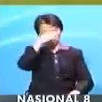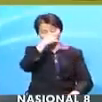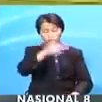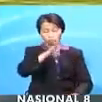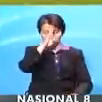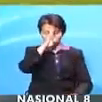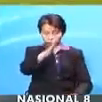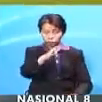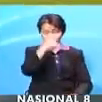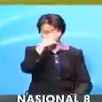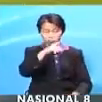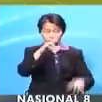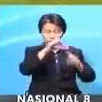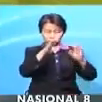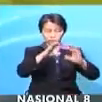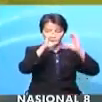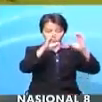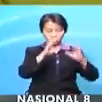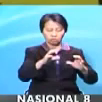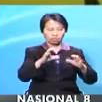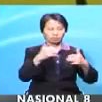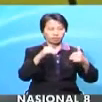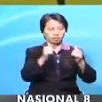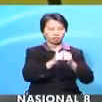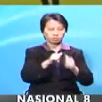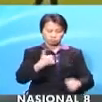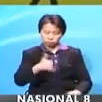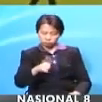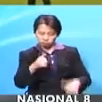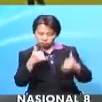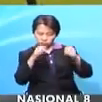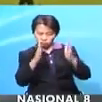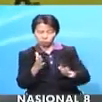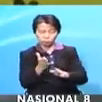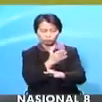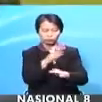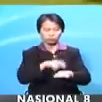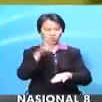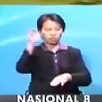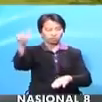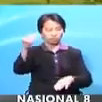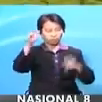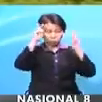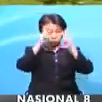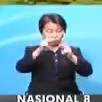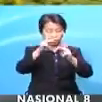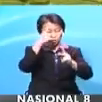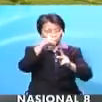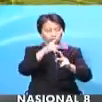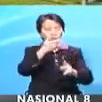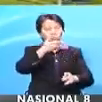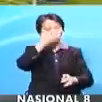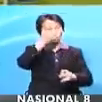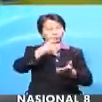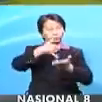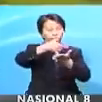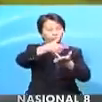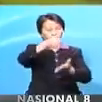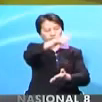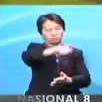fokus utamanya adalah menguji corak permainan serta menilai pemain-pemain Sebelum turun ke Kuantan Pahang untuk mengharungi piala